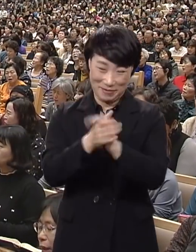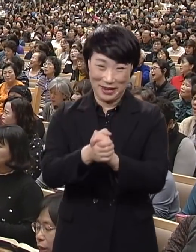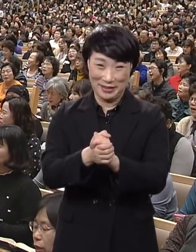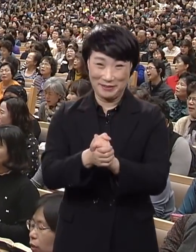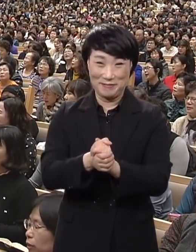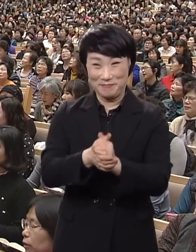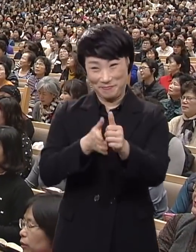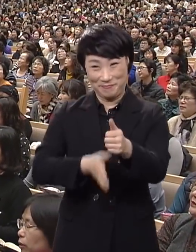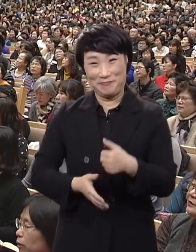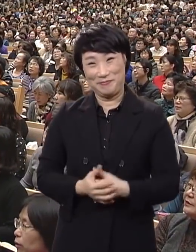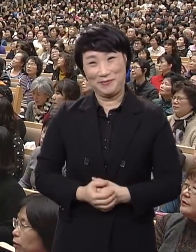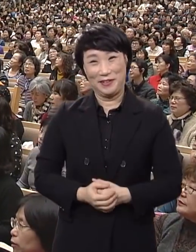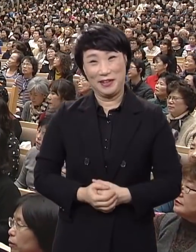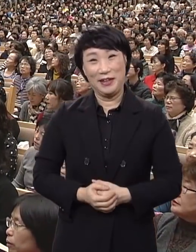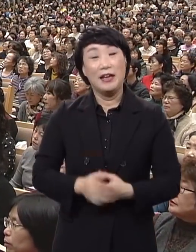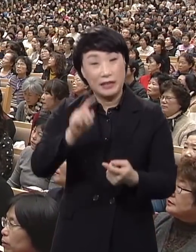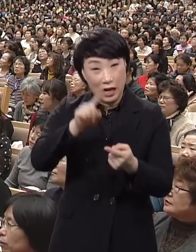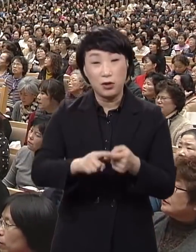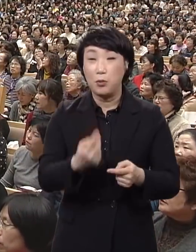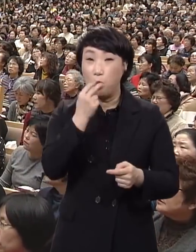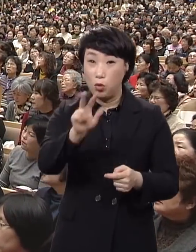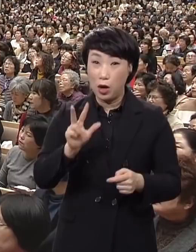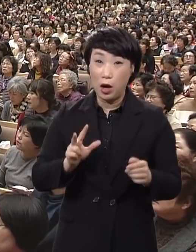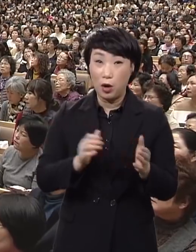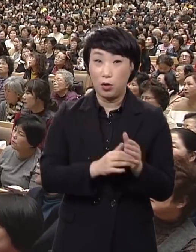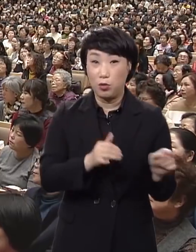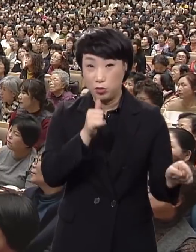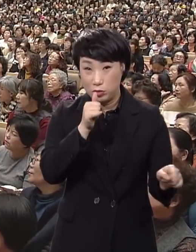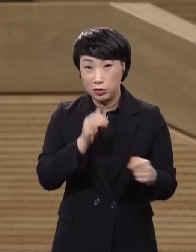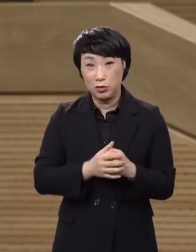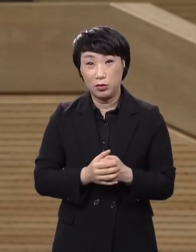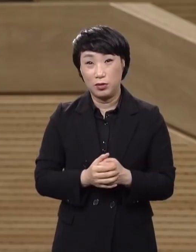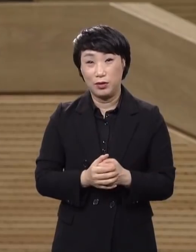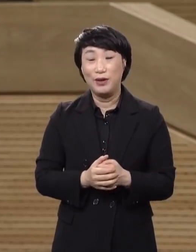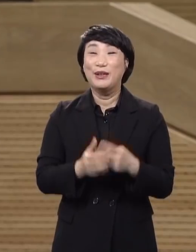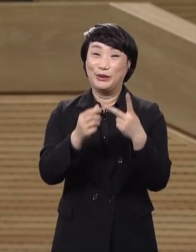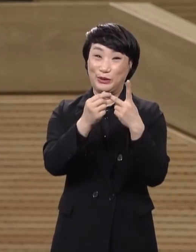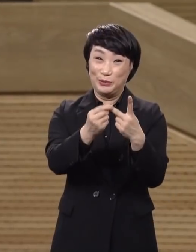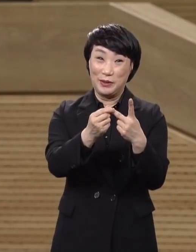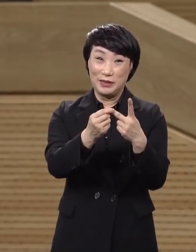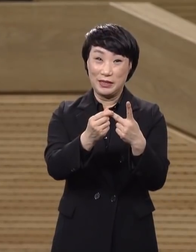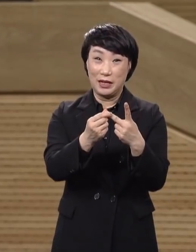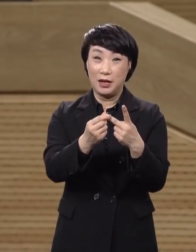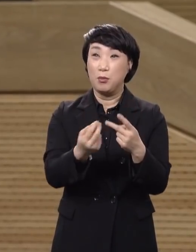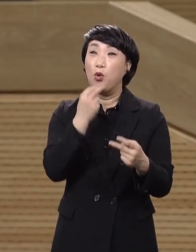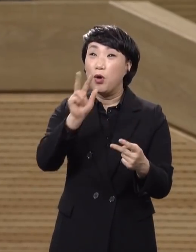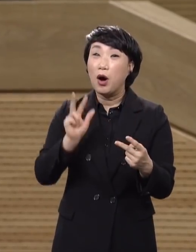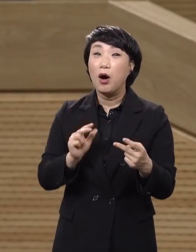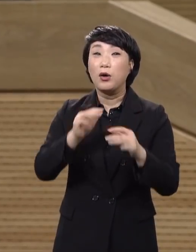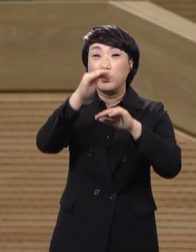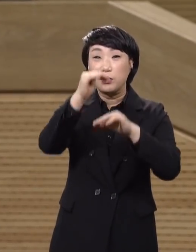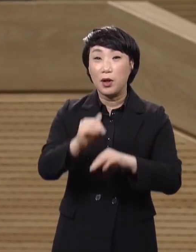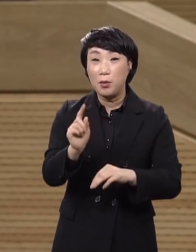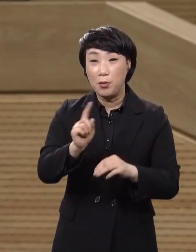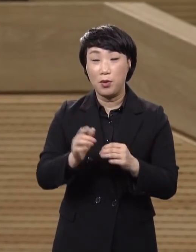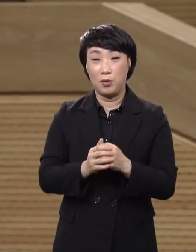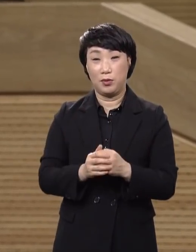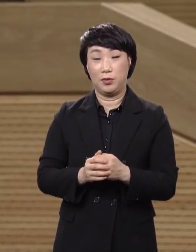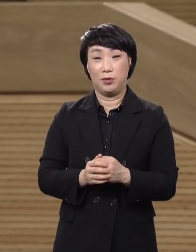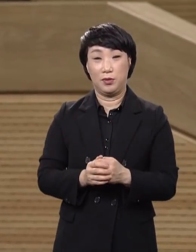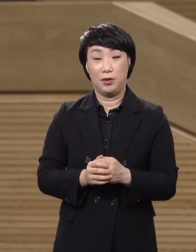합시다. 그렇게 목숨을 걸었어요. 두 번째 건 목숨이 뭐냐?